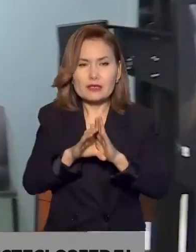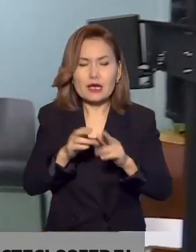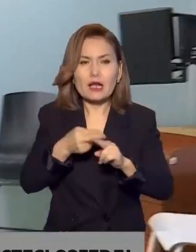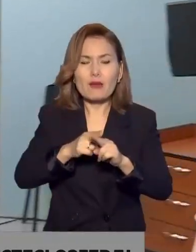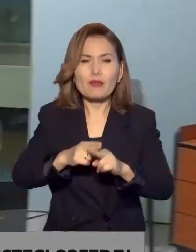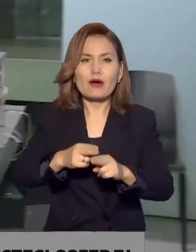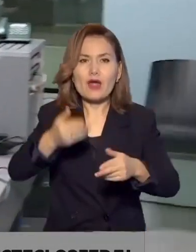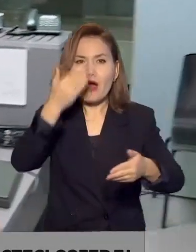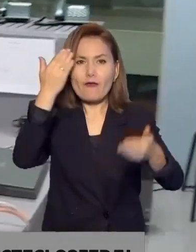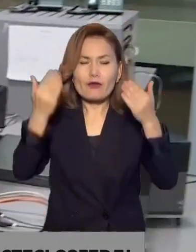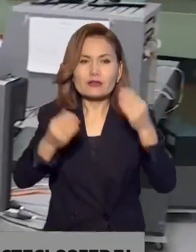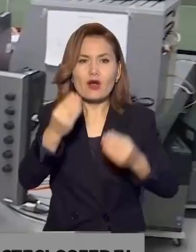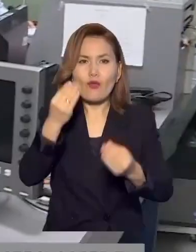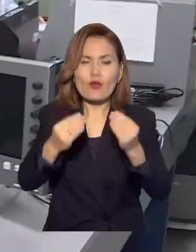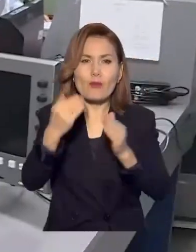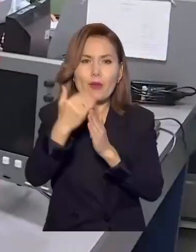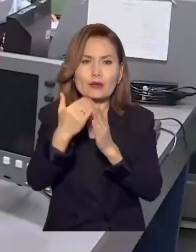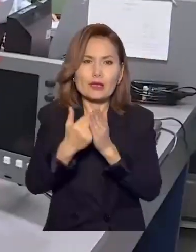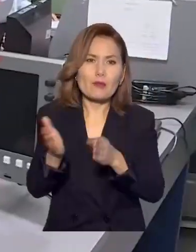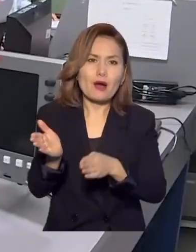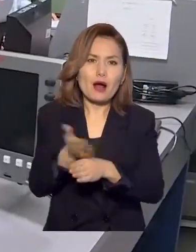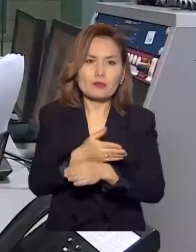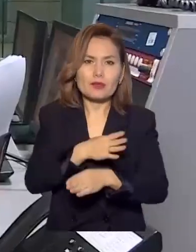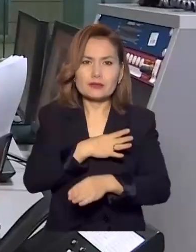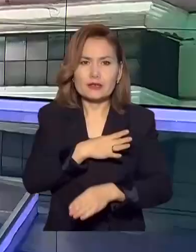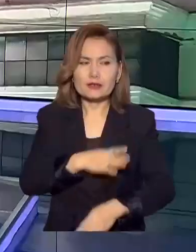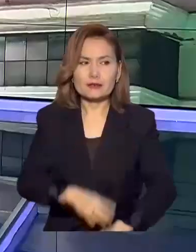көтеру бағдарламаларын алып тастады.